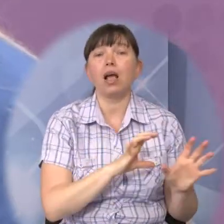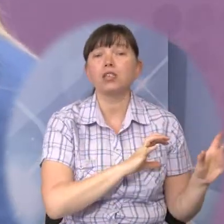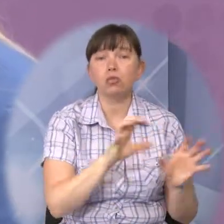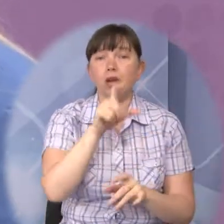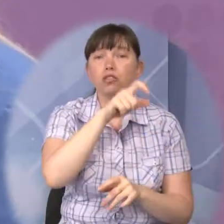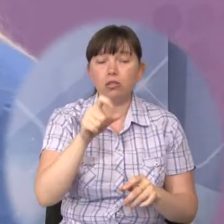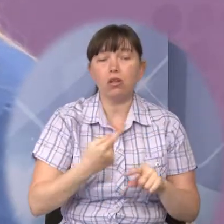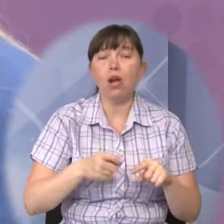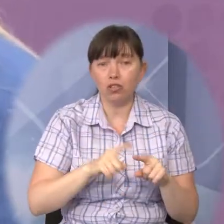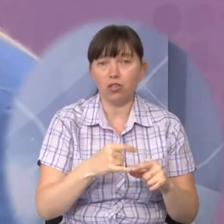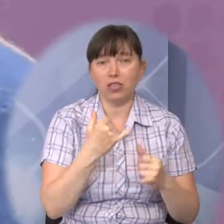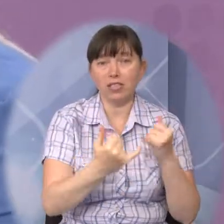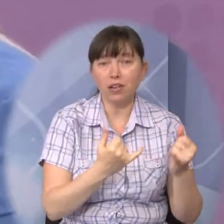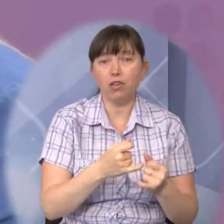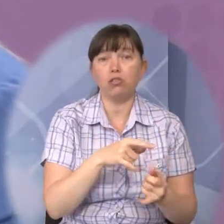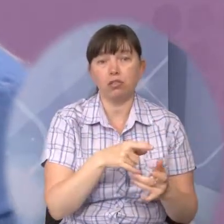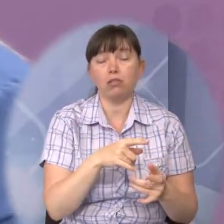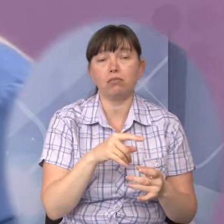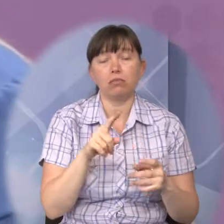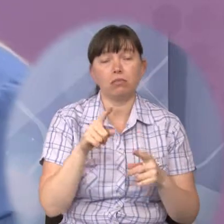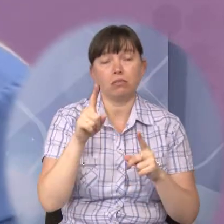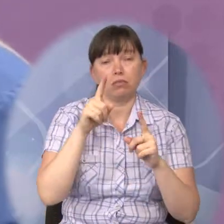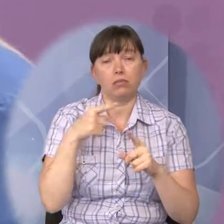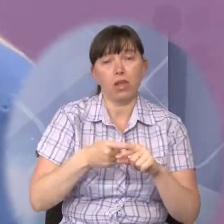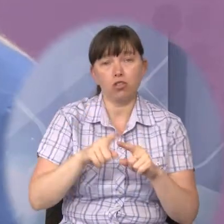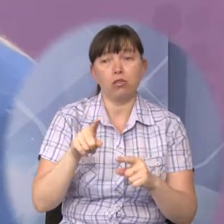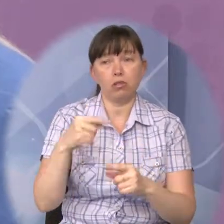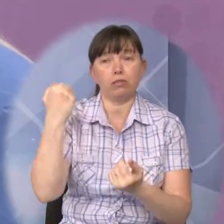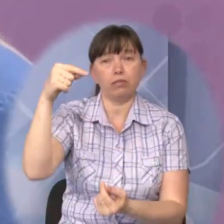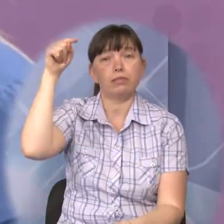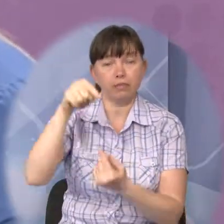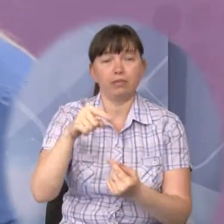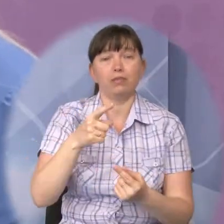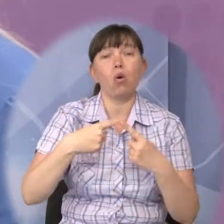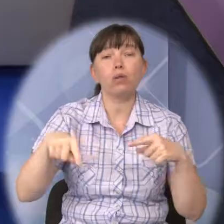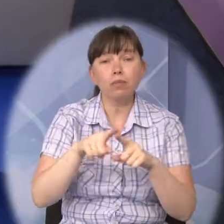asigura cetățenii cu aceste servicii le revine autorităților publice locale.